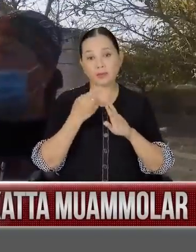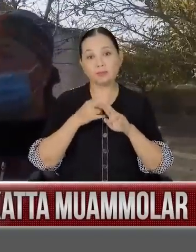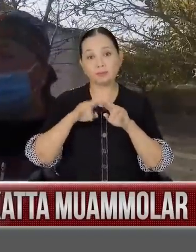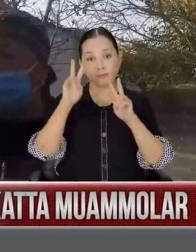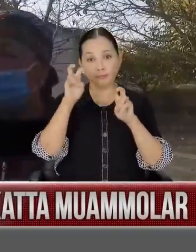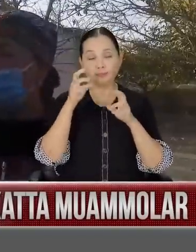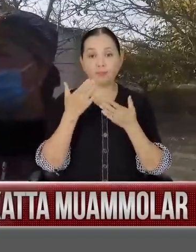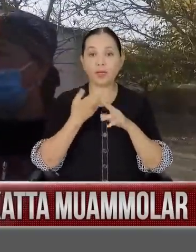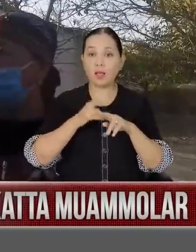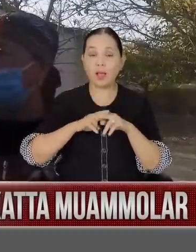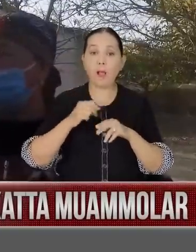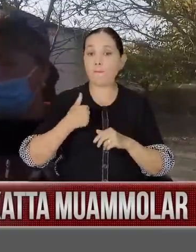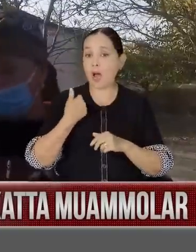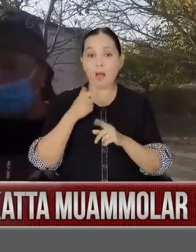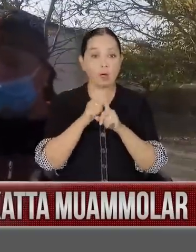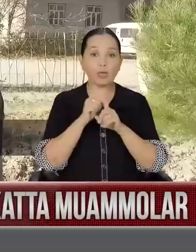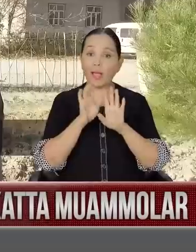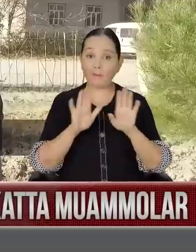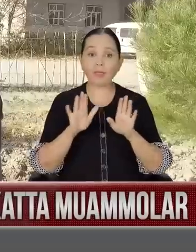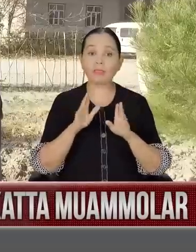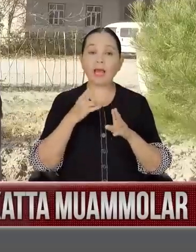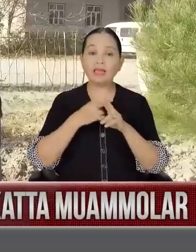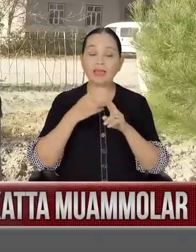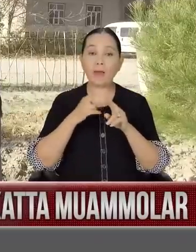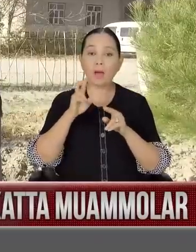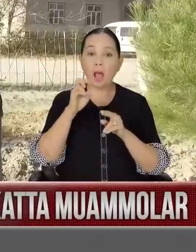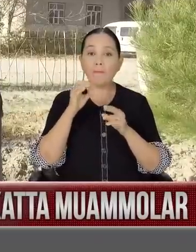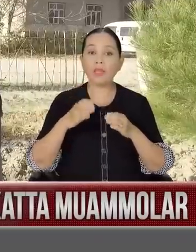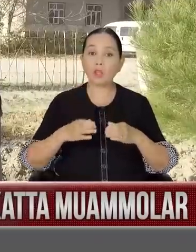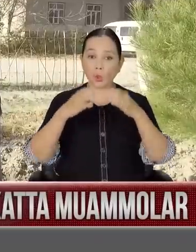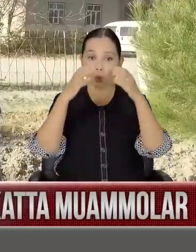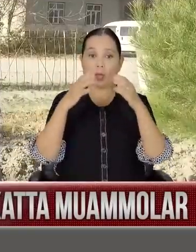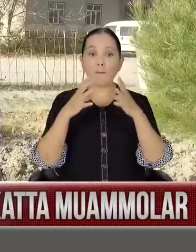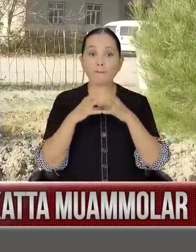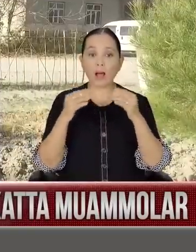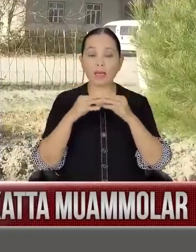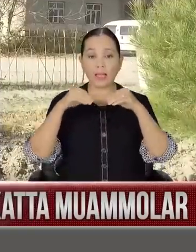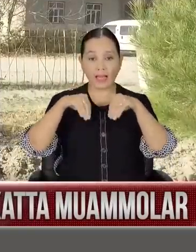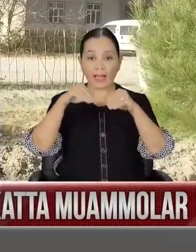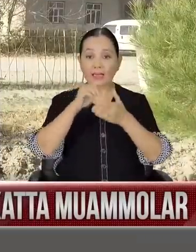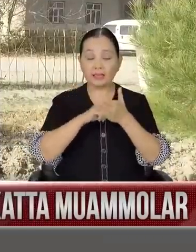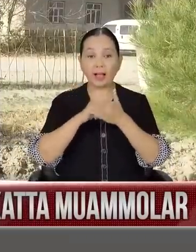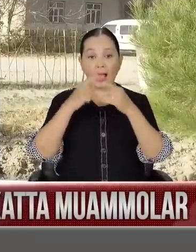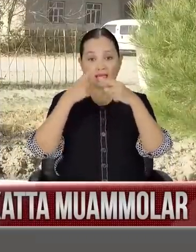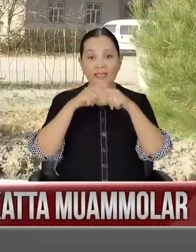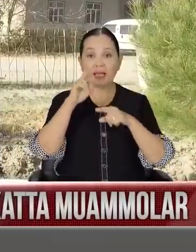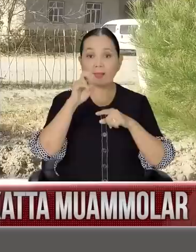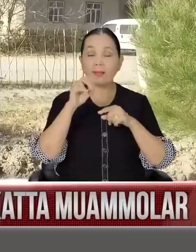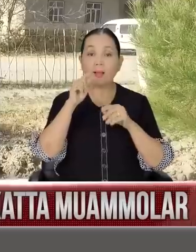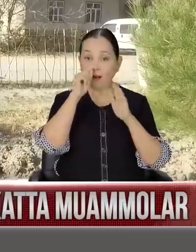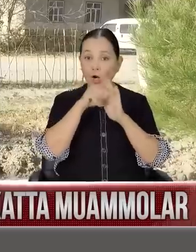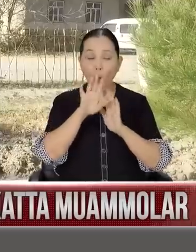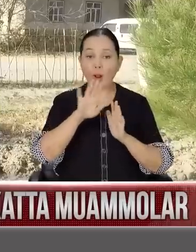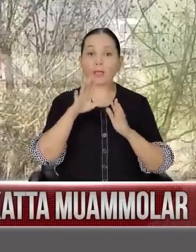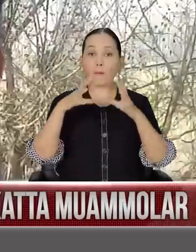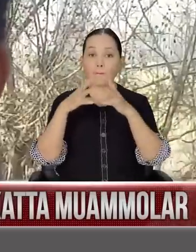shug'ullanamiz. U nima emas, balandparvoz gapimiz. Yana aytayapman. Temir betonlar o'rnatishga kelganimizda paxta ekilganligi sababli texnikamiz kirilmadi. Paxtani payxon